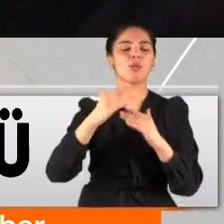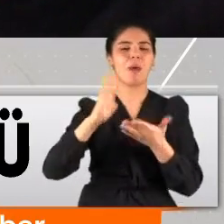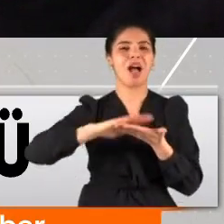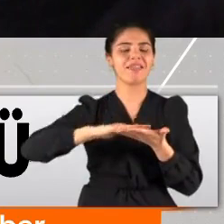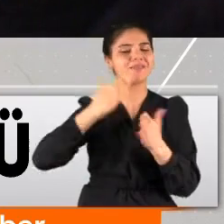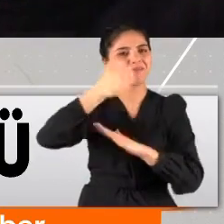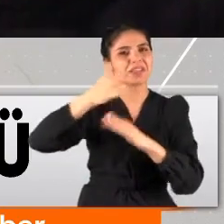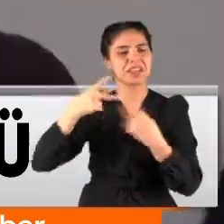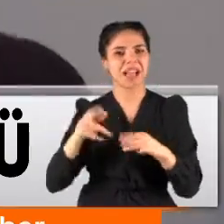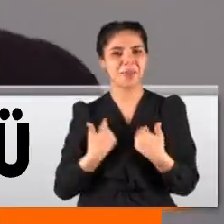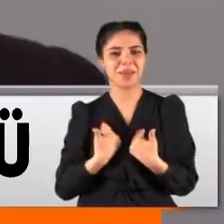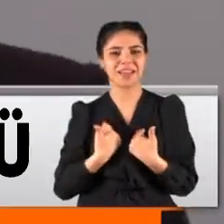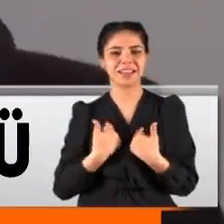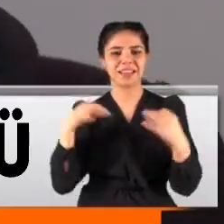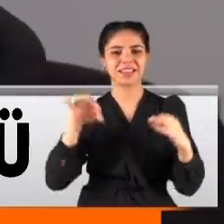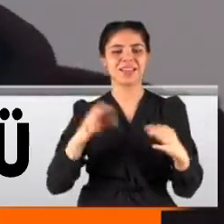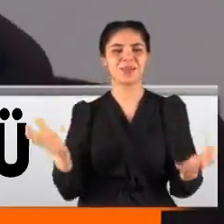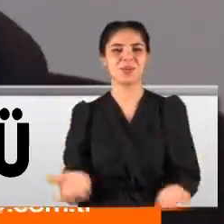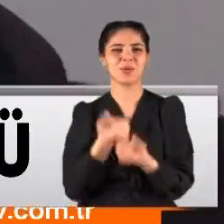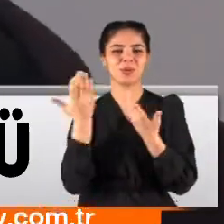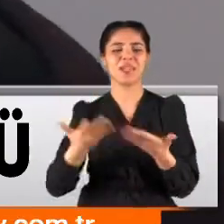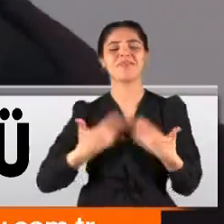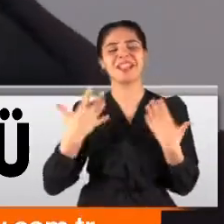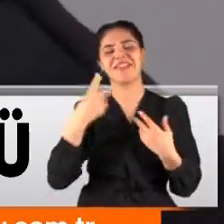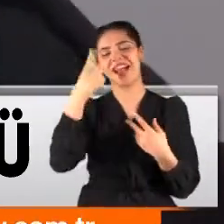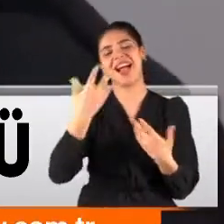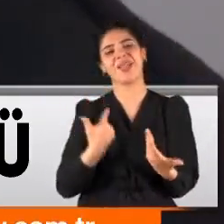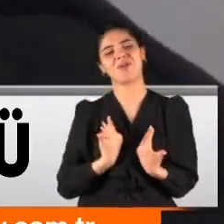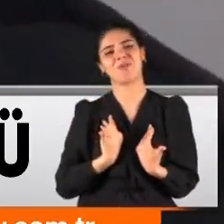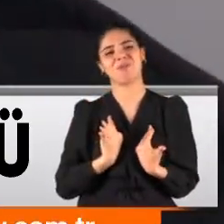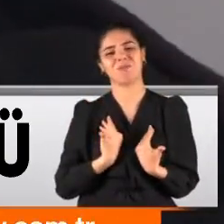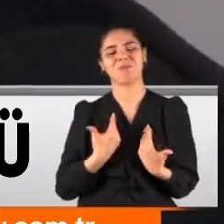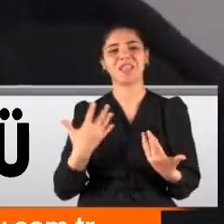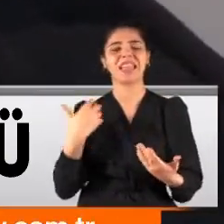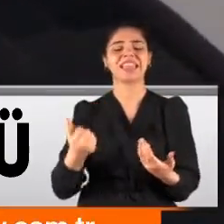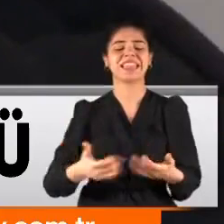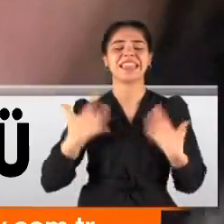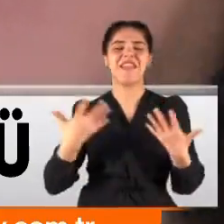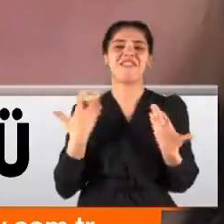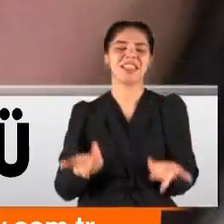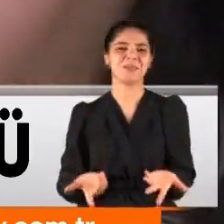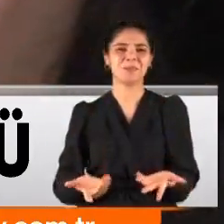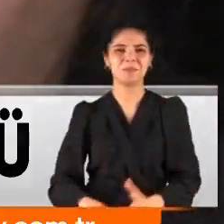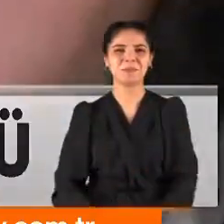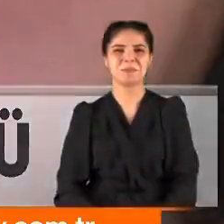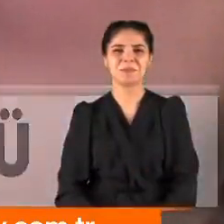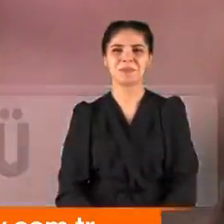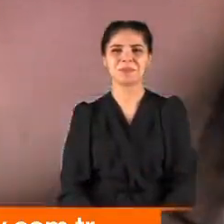Arkadaşlarımla vakit geçirebiliyorum. Şimdi kurtardım. Sevinç ağlamasını ağlıyorum. Sevinçliyim ya Rabbime.